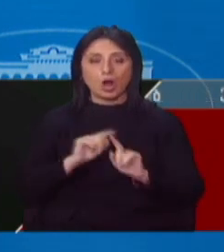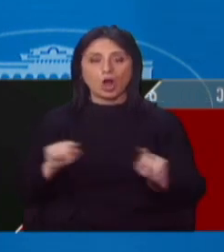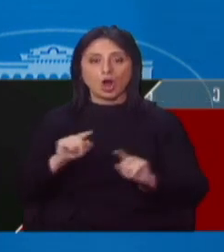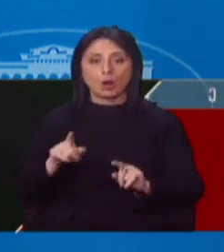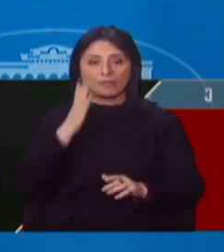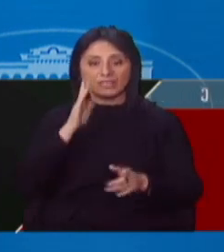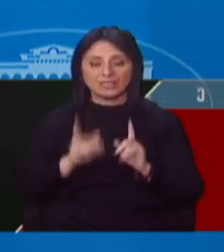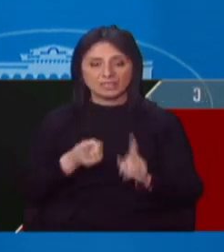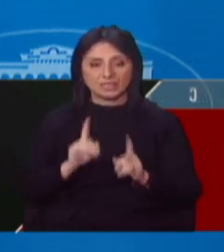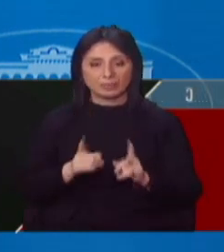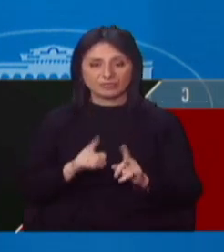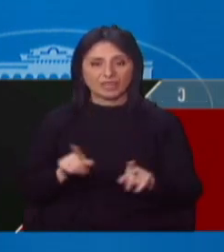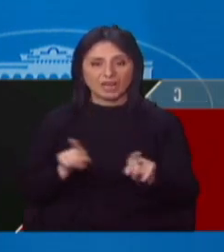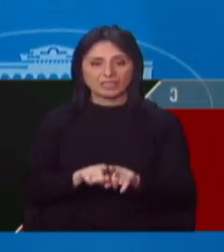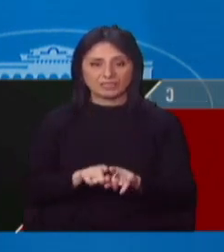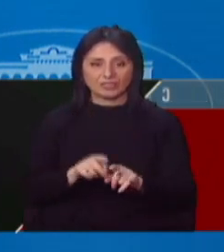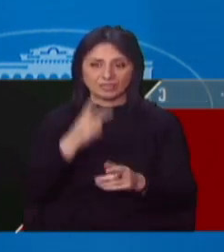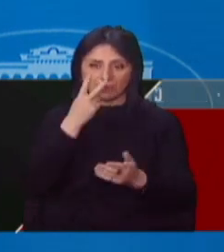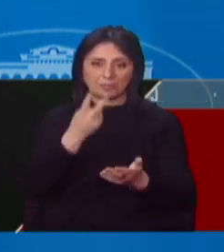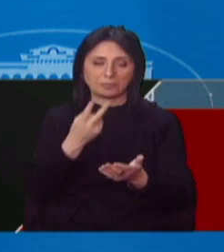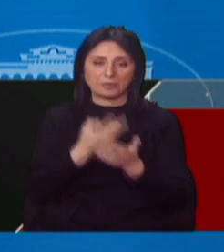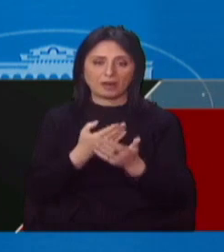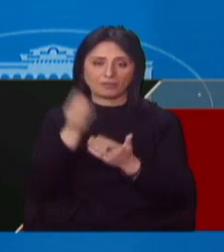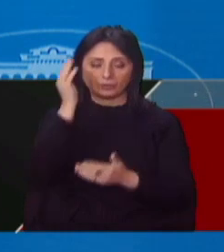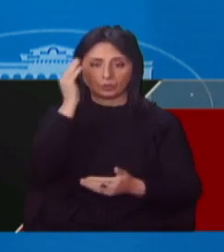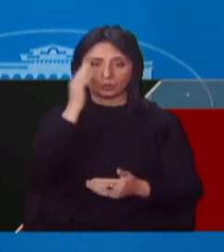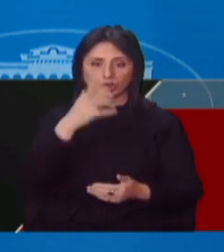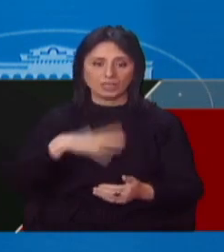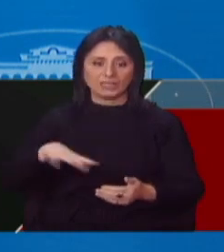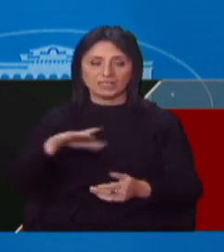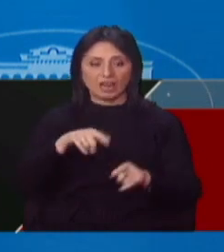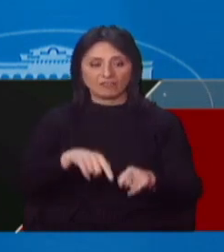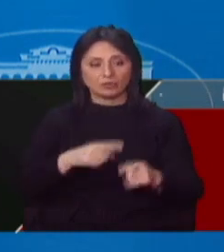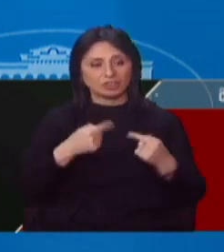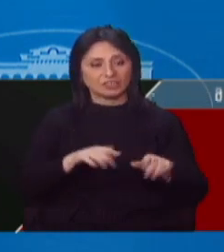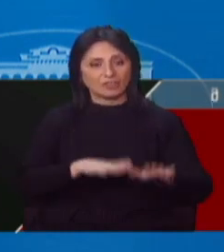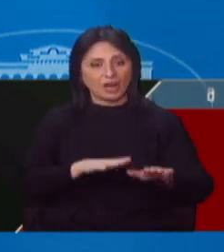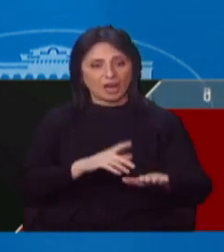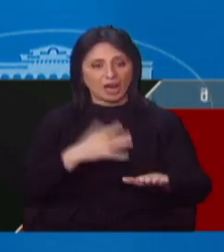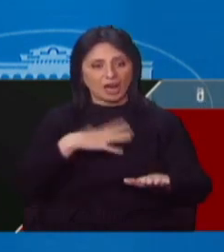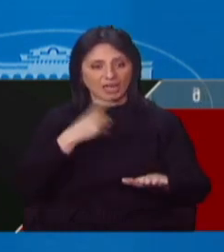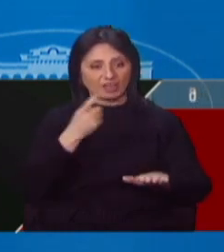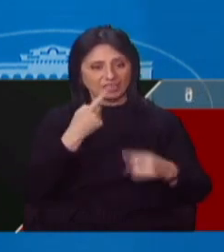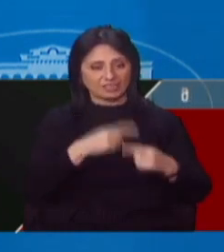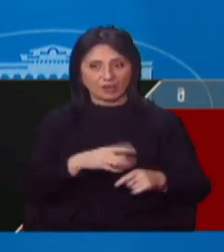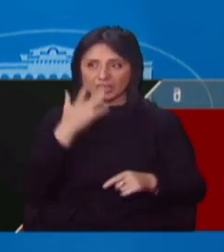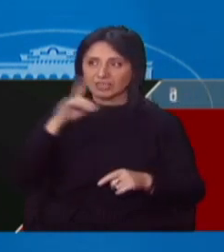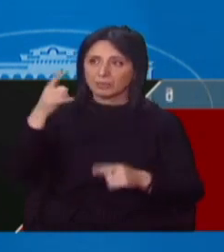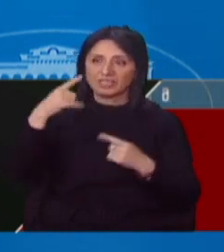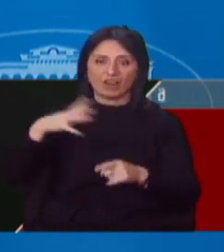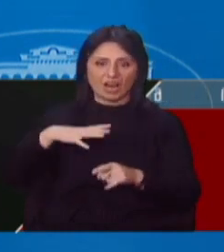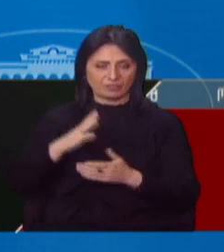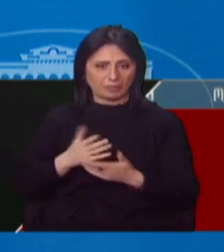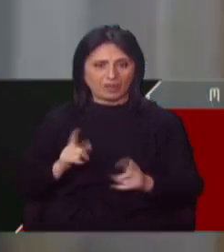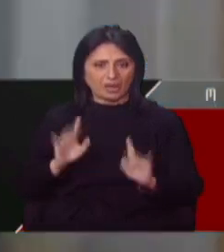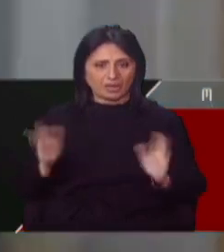ოპოზიცია სინამდვილეში ასე წარმოადგენს, რომ თითქოს ქვეყნის შიგნით რაღაც სხვა ხარისხის ქართველები ვართ და ქვეყნის გარეთ სხვა ხარისხის